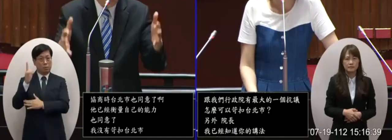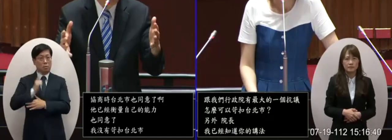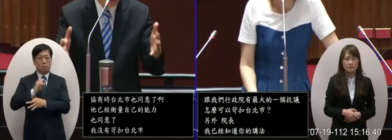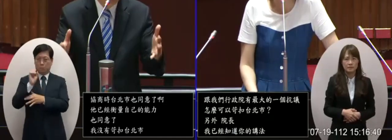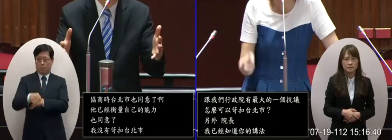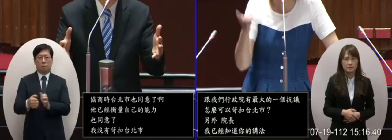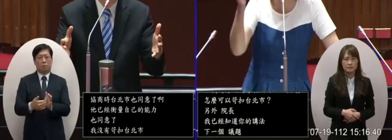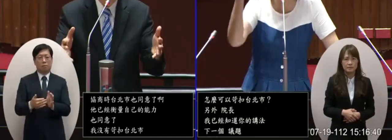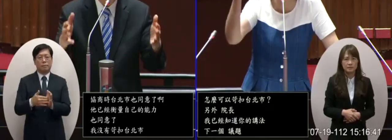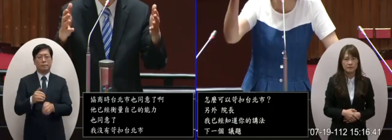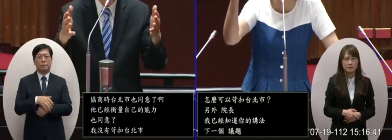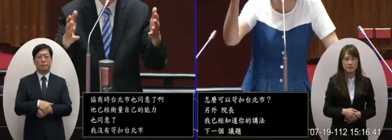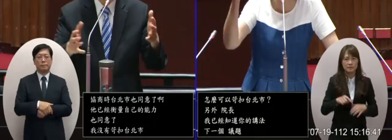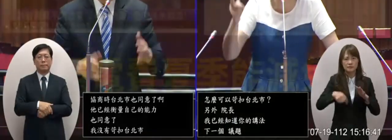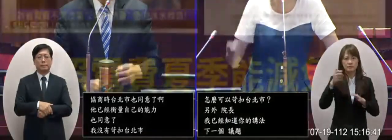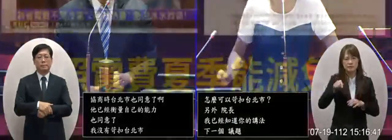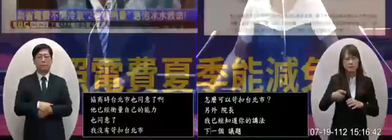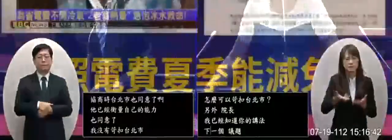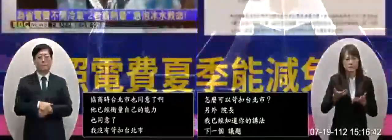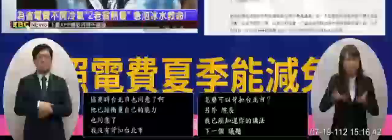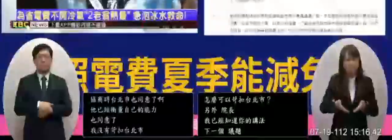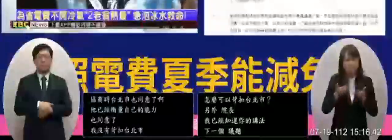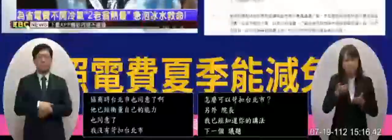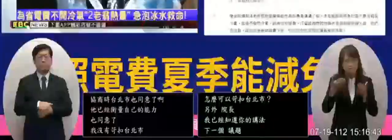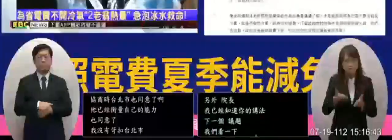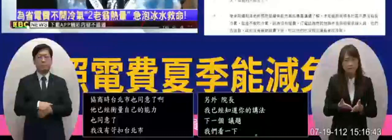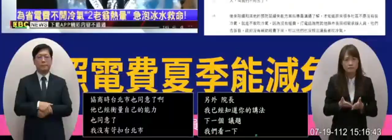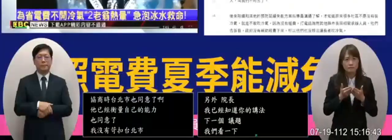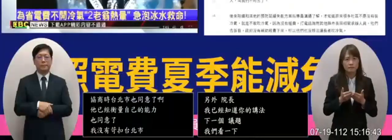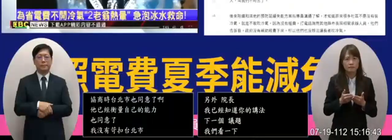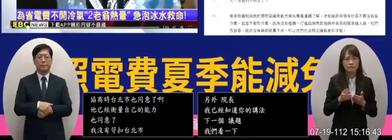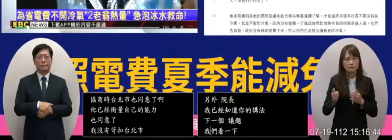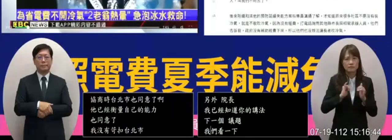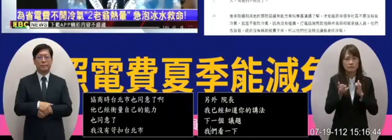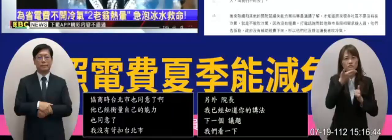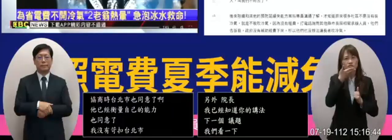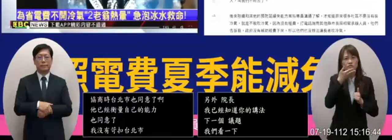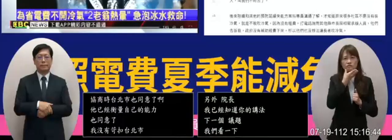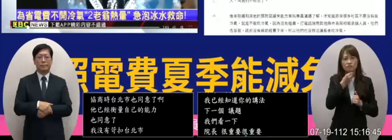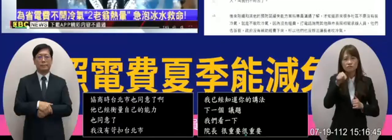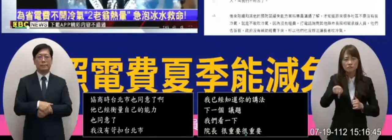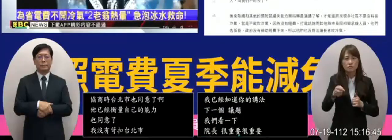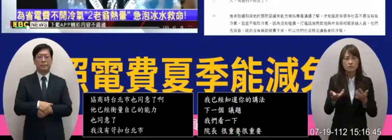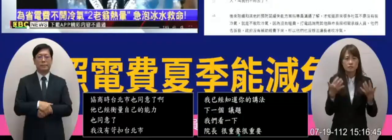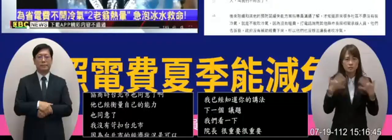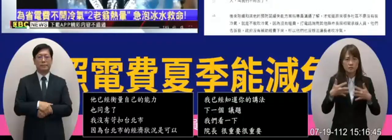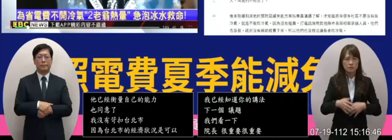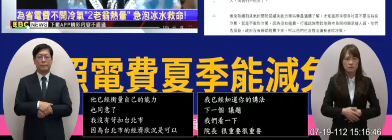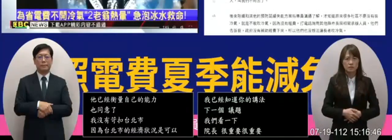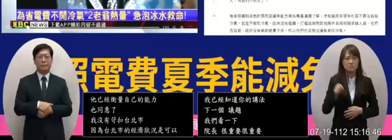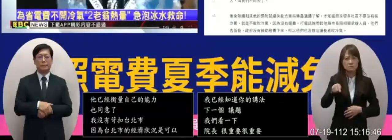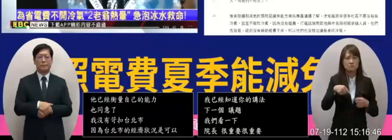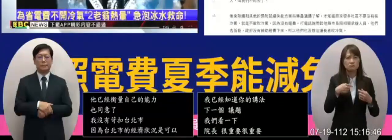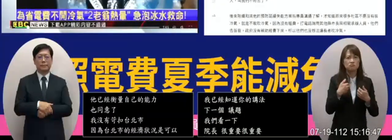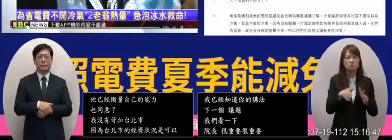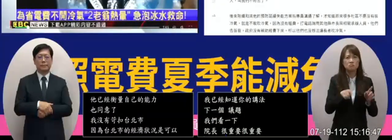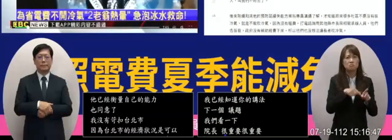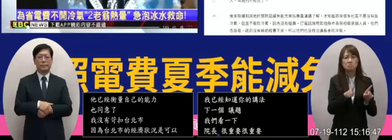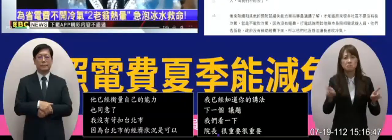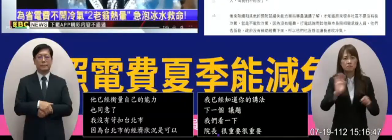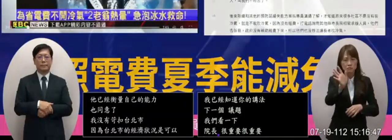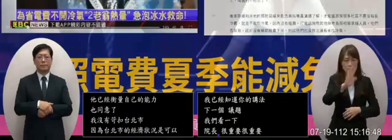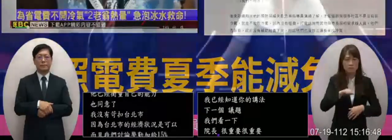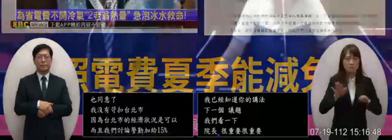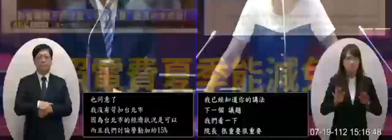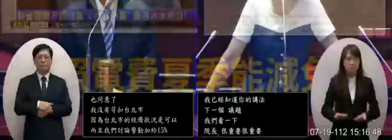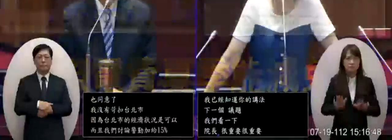府也同意了。 院长，很重要，很重要，社福的问题，你不要这样子一直那个规避哈。来，因为现在